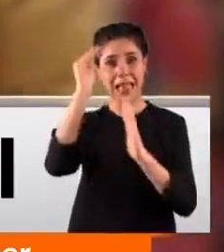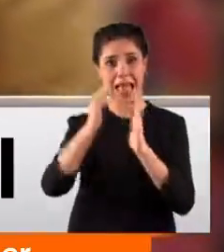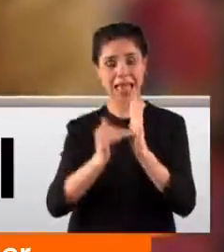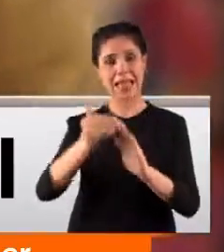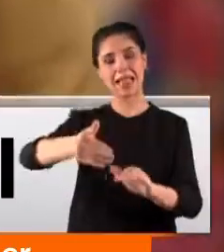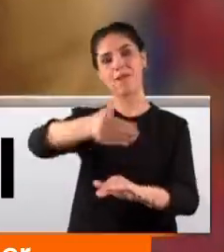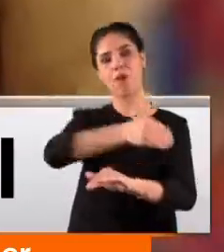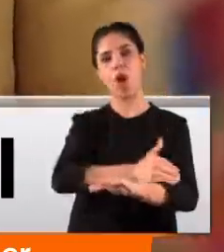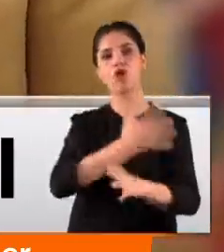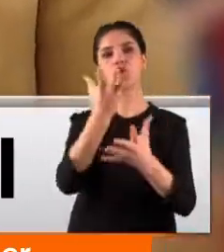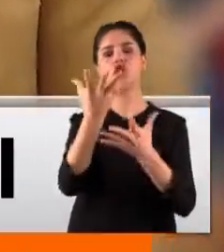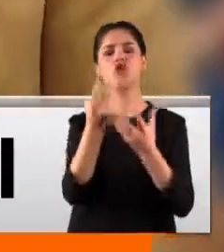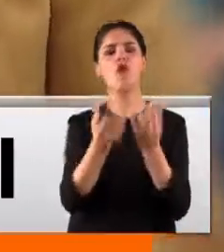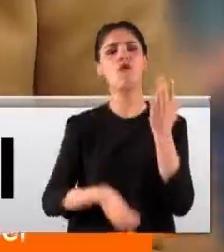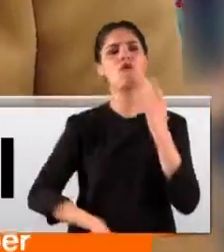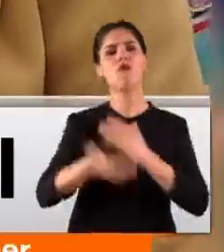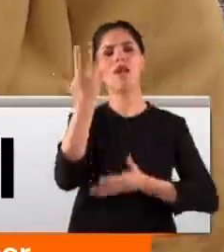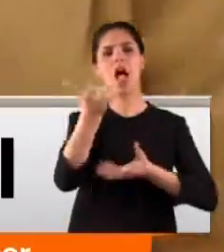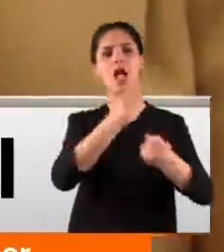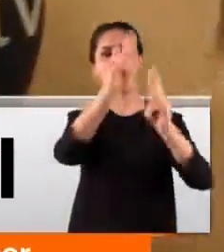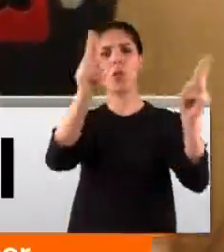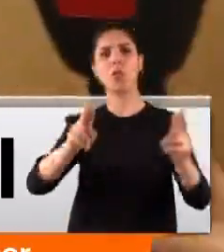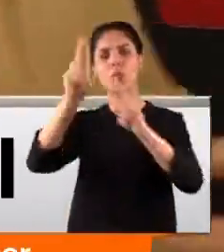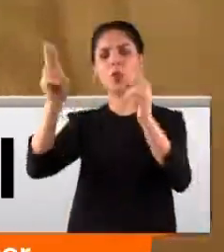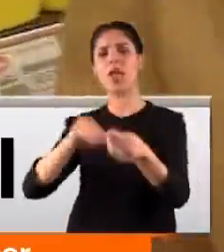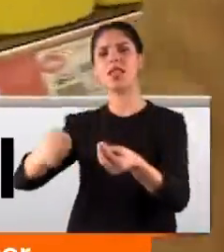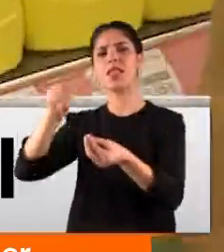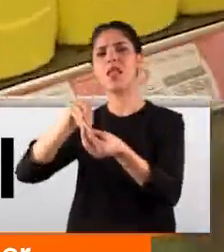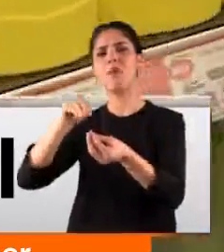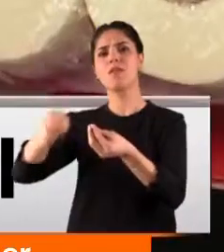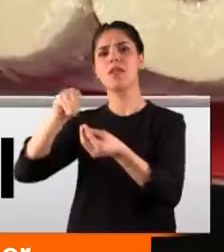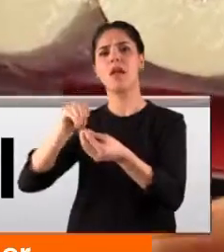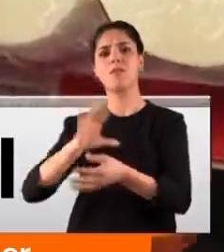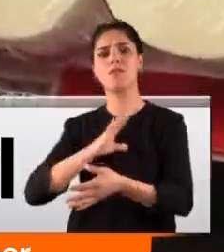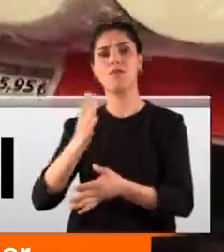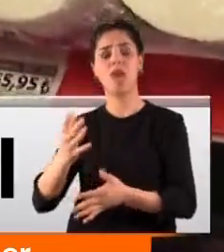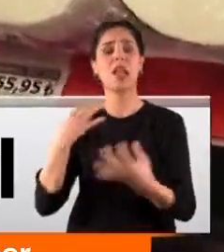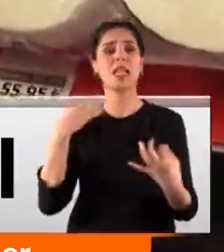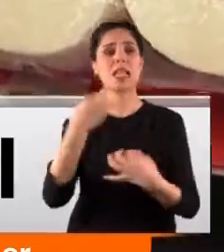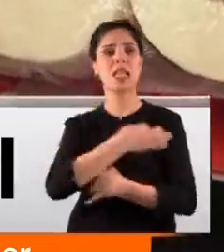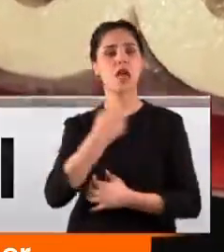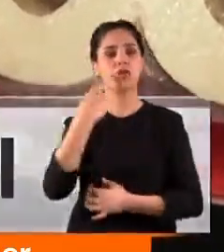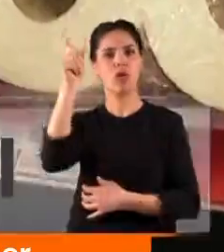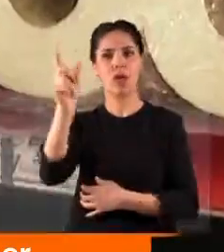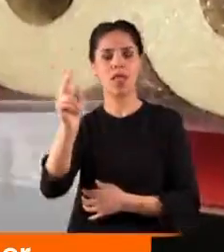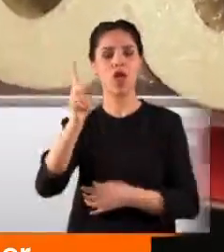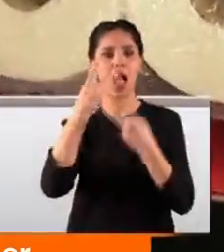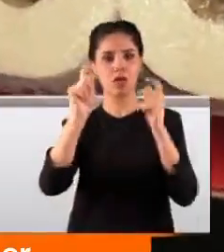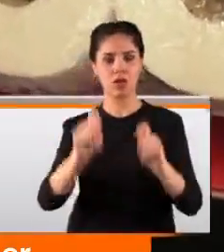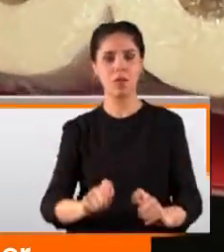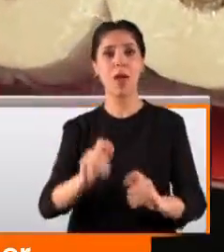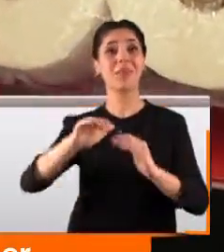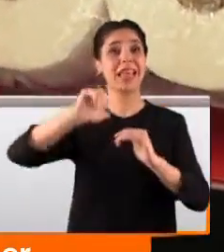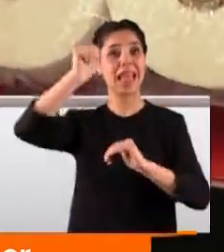indirimden önce birçok markette ne yazık ki fiyatlar arttırılmış olabiliyor. Sayın Cumhurbaşkanı açıklama yaptı. Ertesi gün